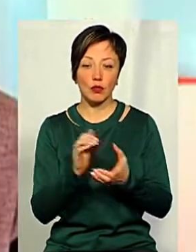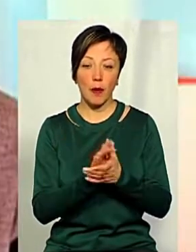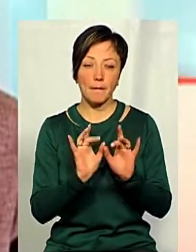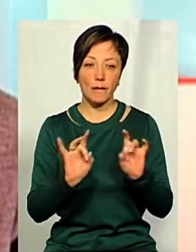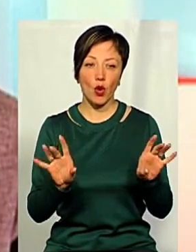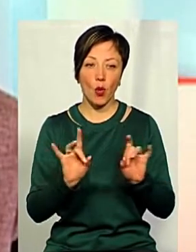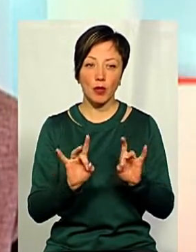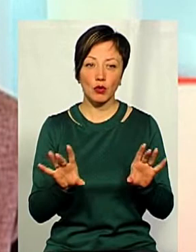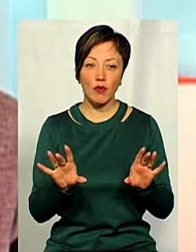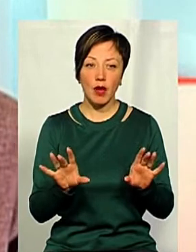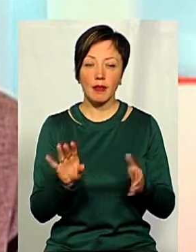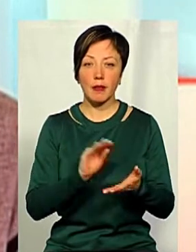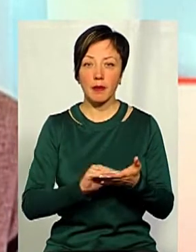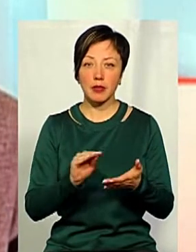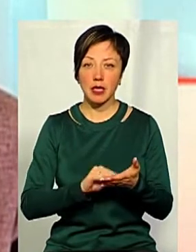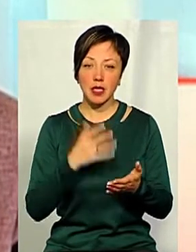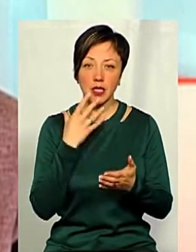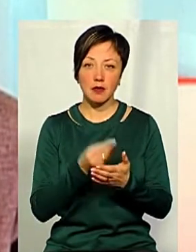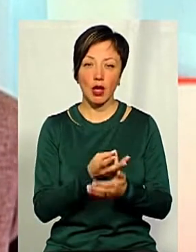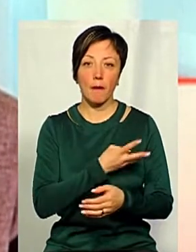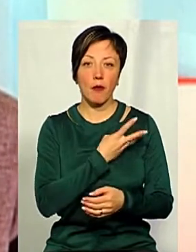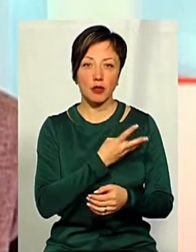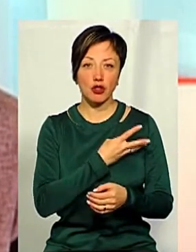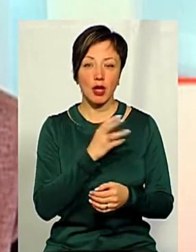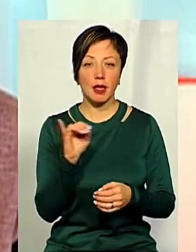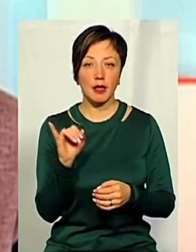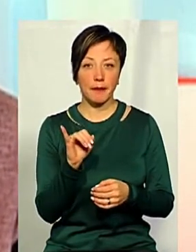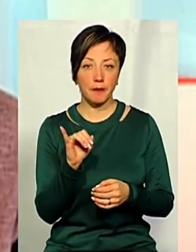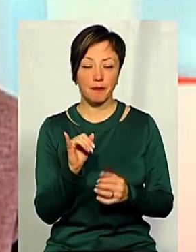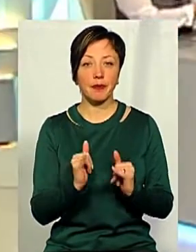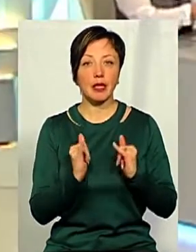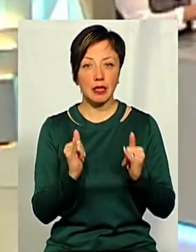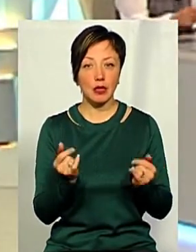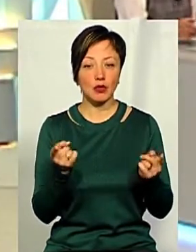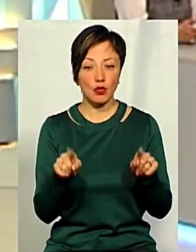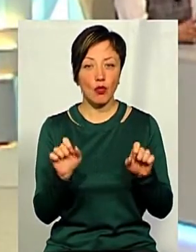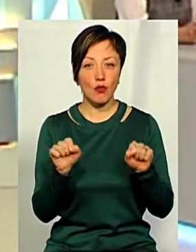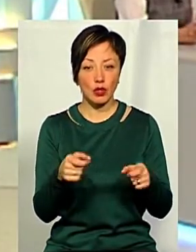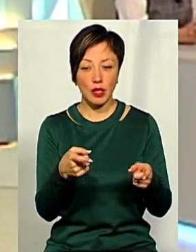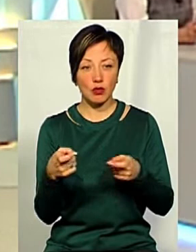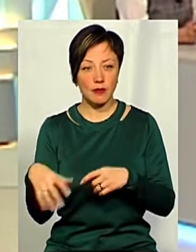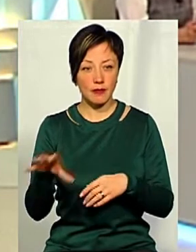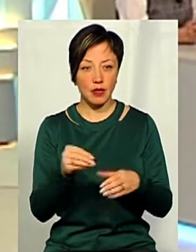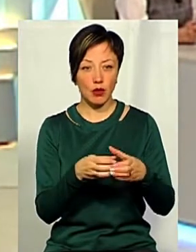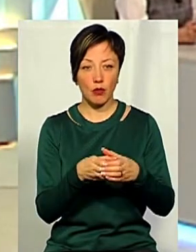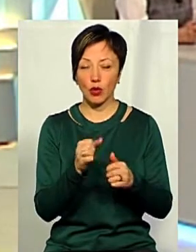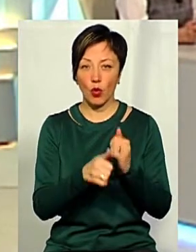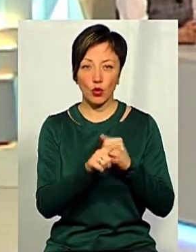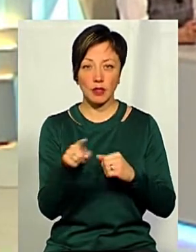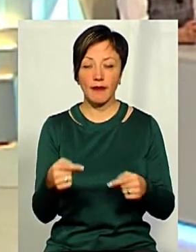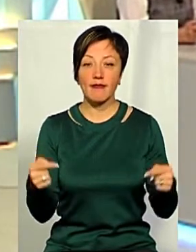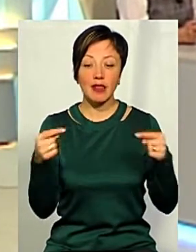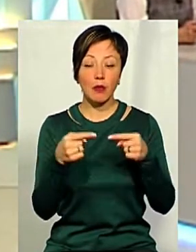прокоментувати, написати свої побажання. І тобто це дуже до цього важливо. Може залучитися вся абсолютно громада? Абсолютно кожен, так. І